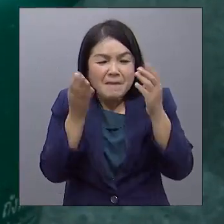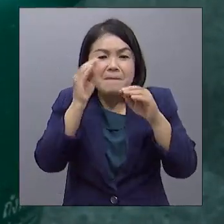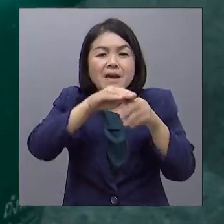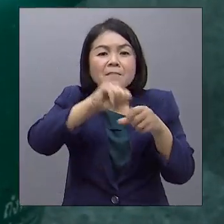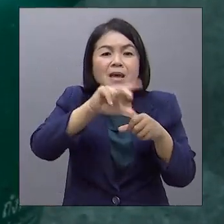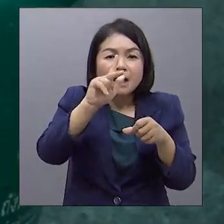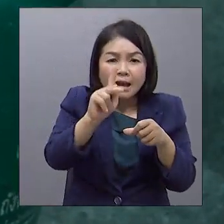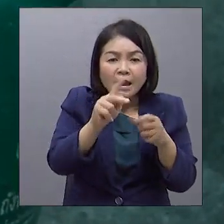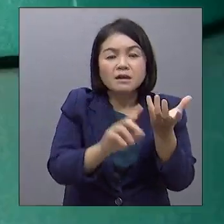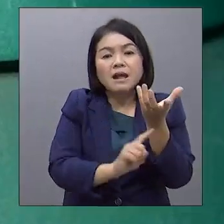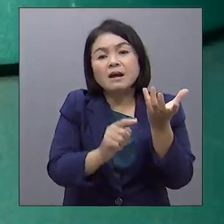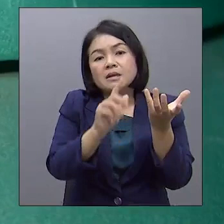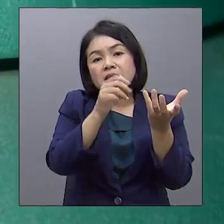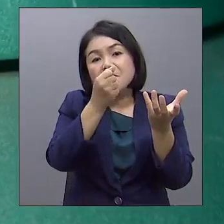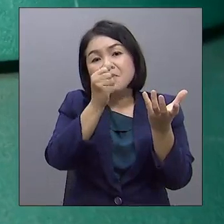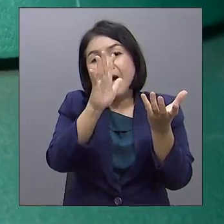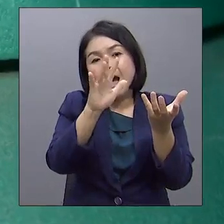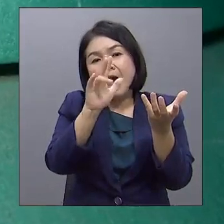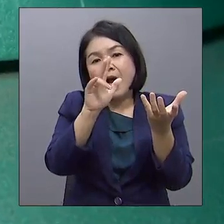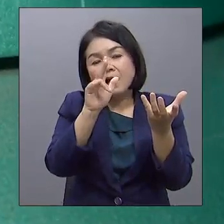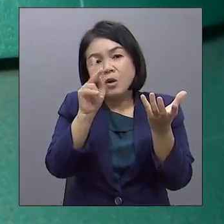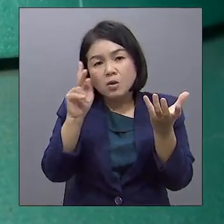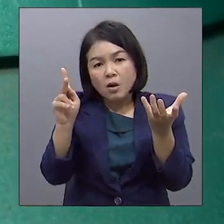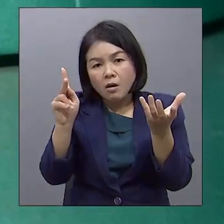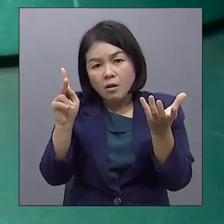ถัง15กิโลกรัมเป็น